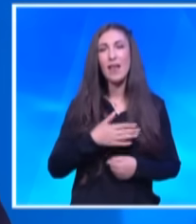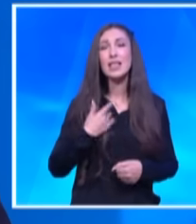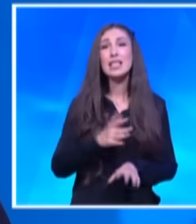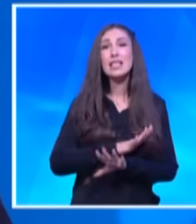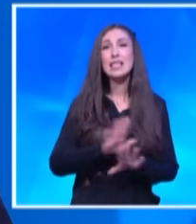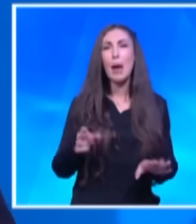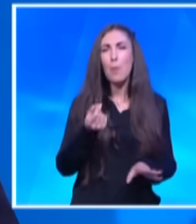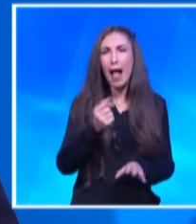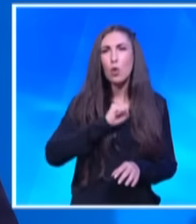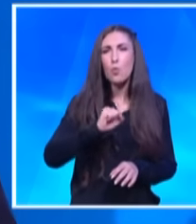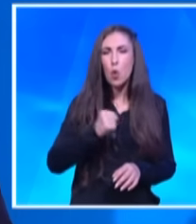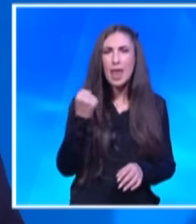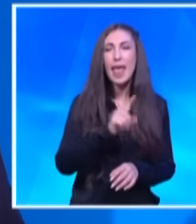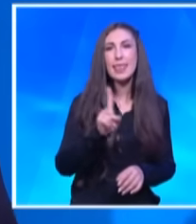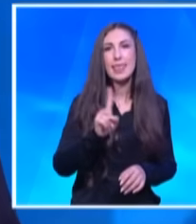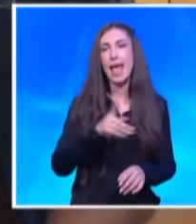да го заболи.